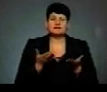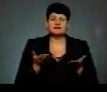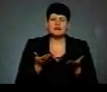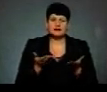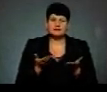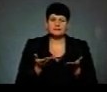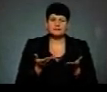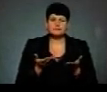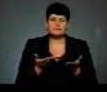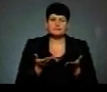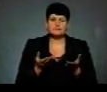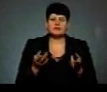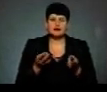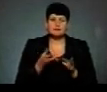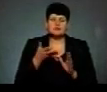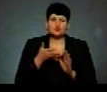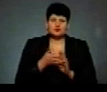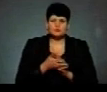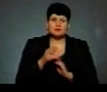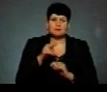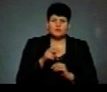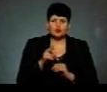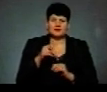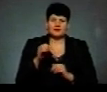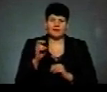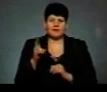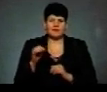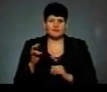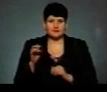Треба зрозуміти Петрові деканату, що...